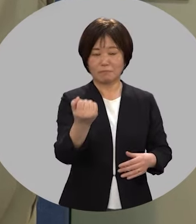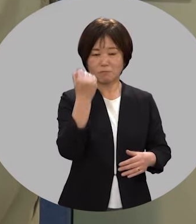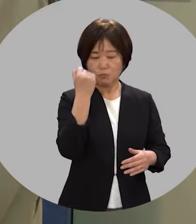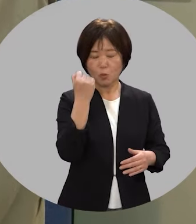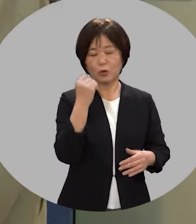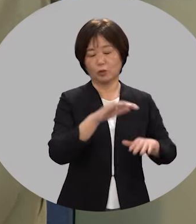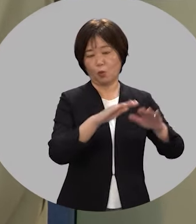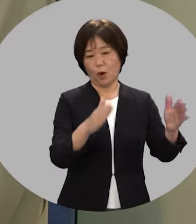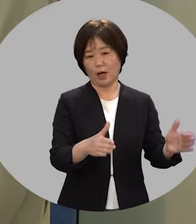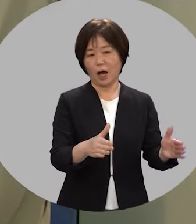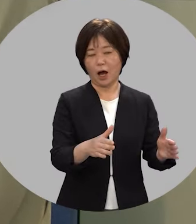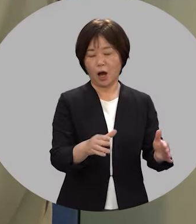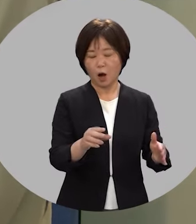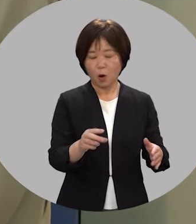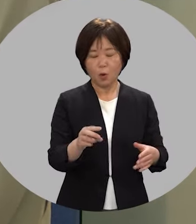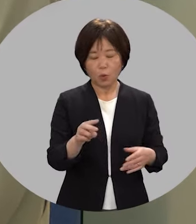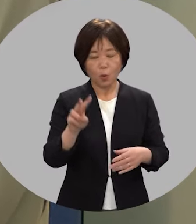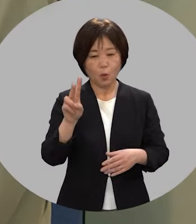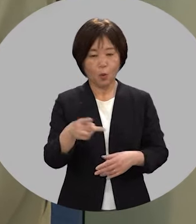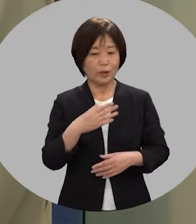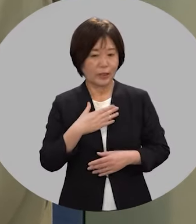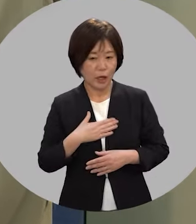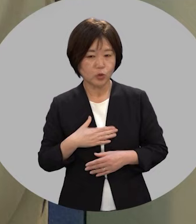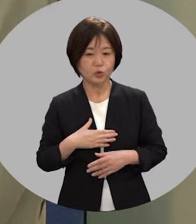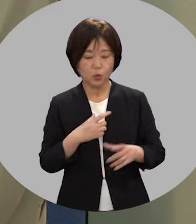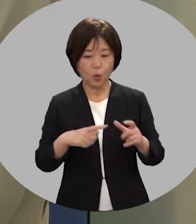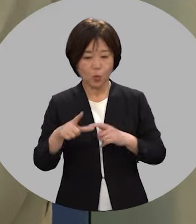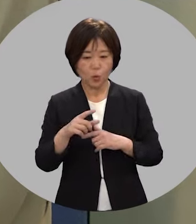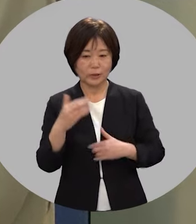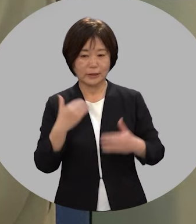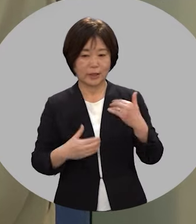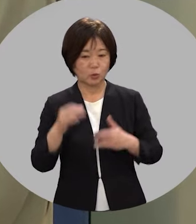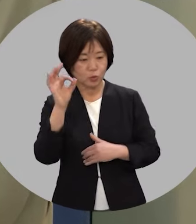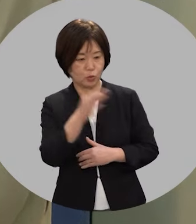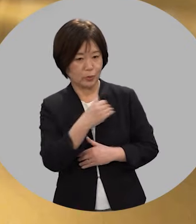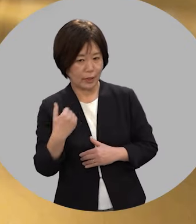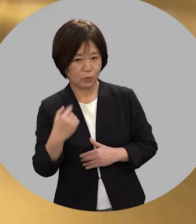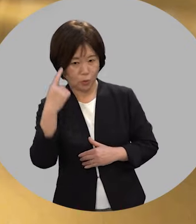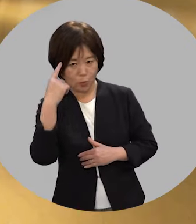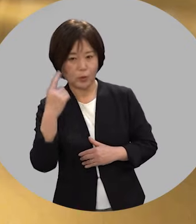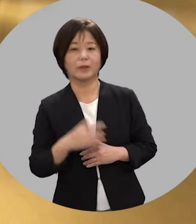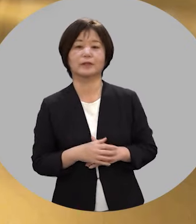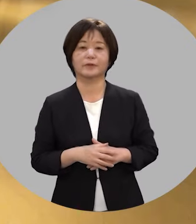この2つを理解していただけると弥生時代の生活をより楽しめると思います。